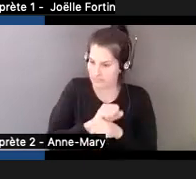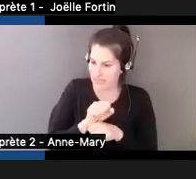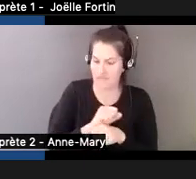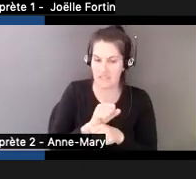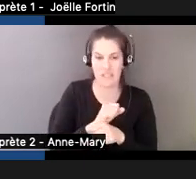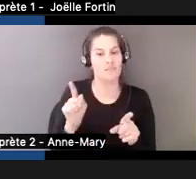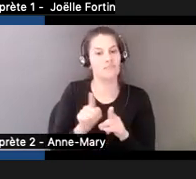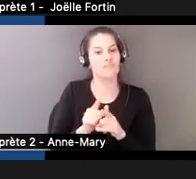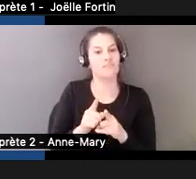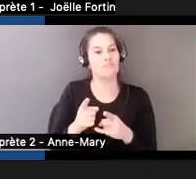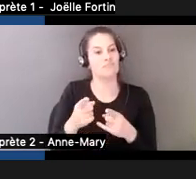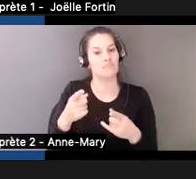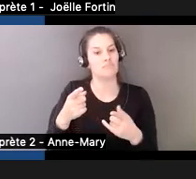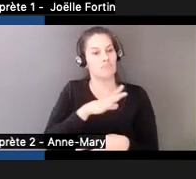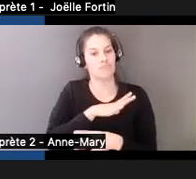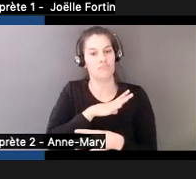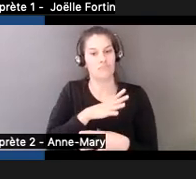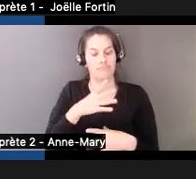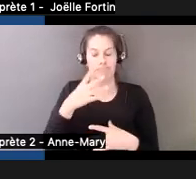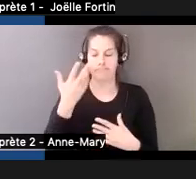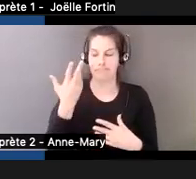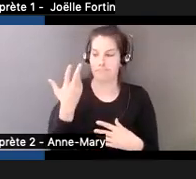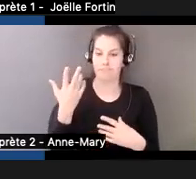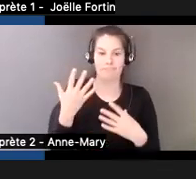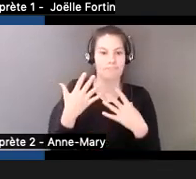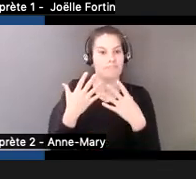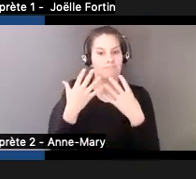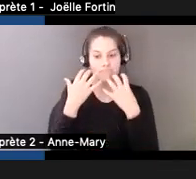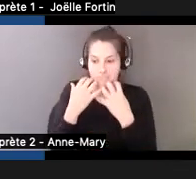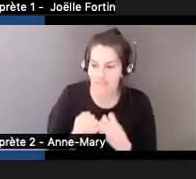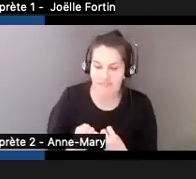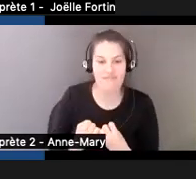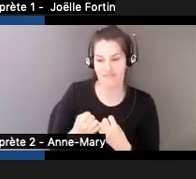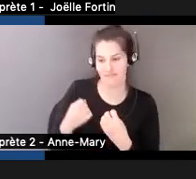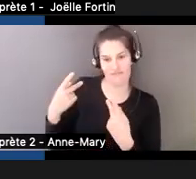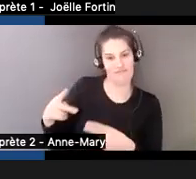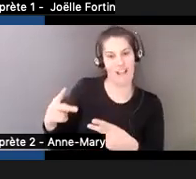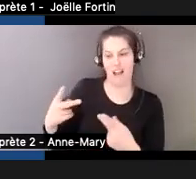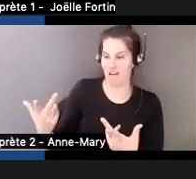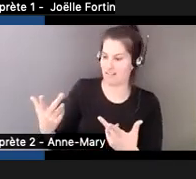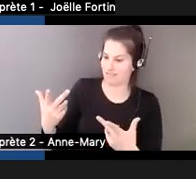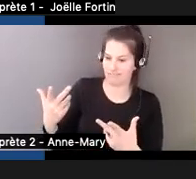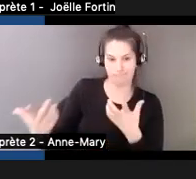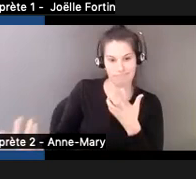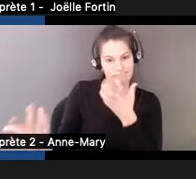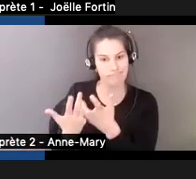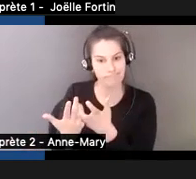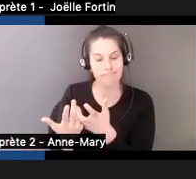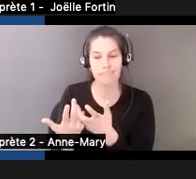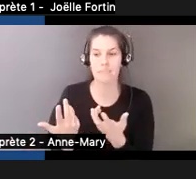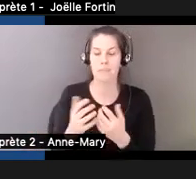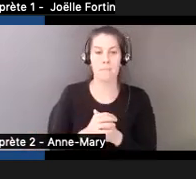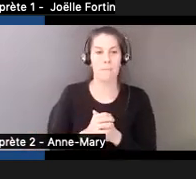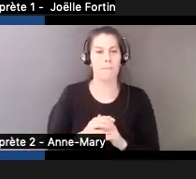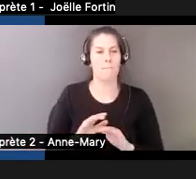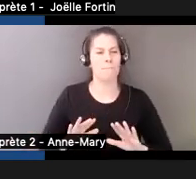sens. Nos croyances, nos patterns d'intervention et de communication face à la personne. Comment on